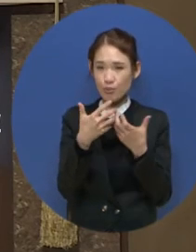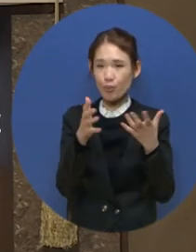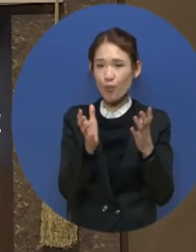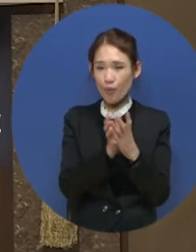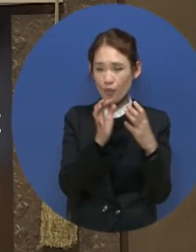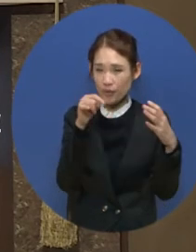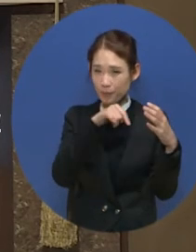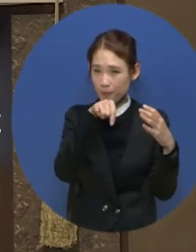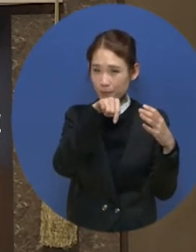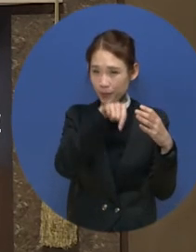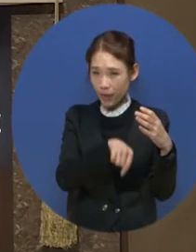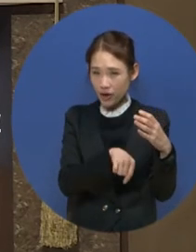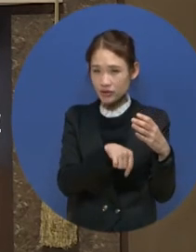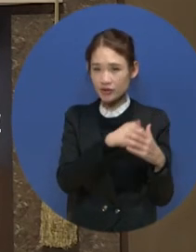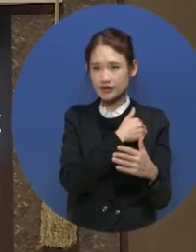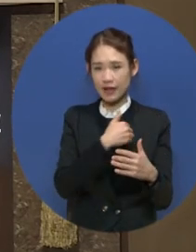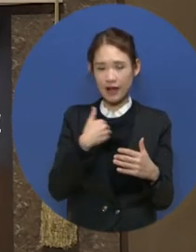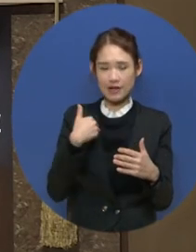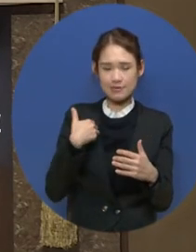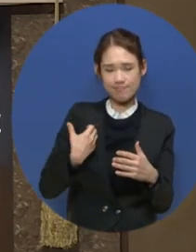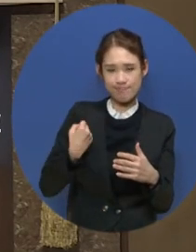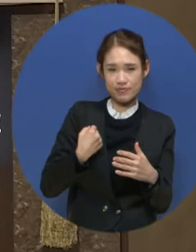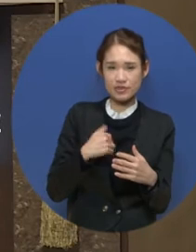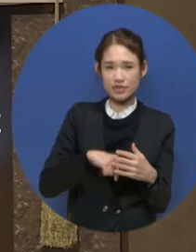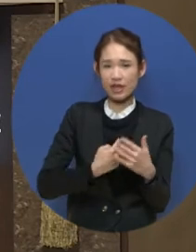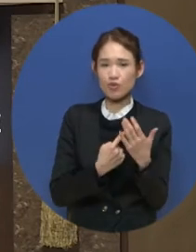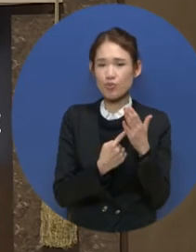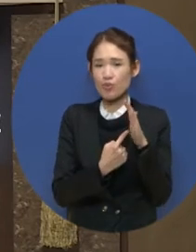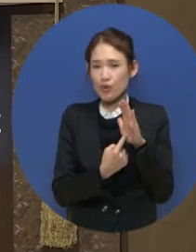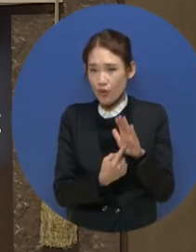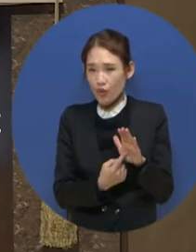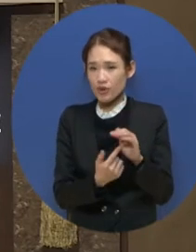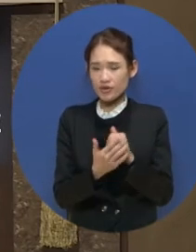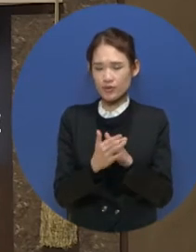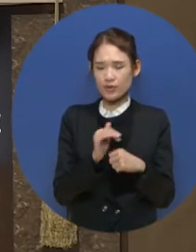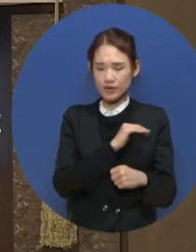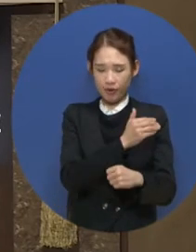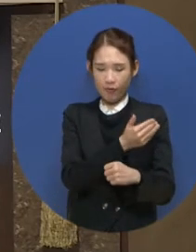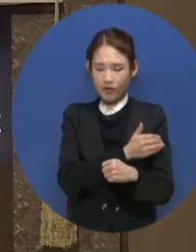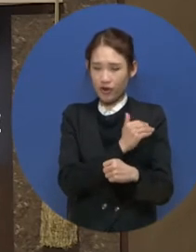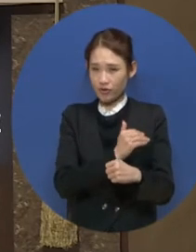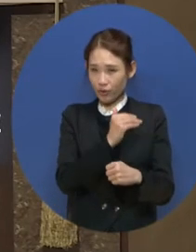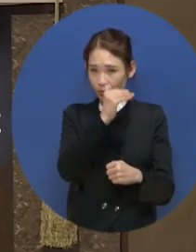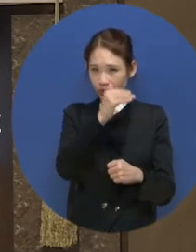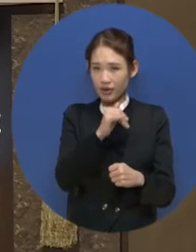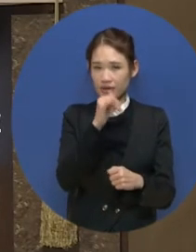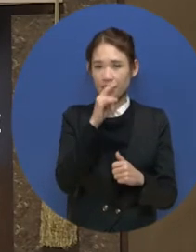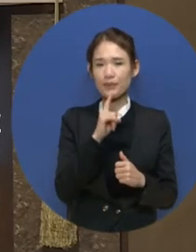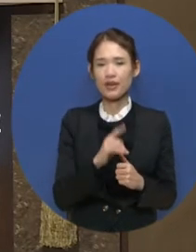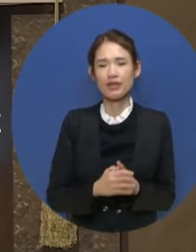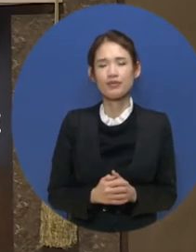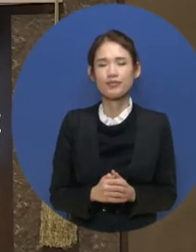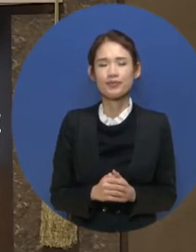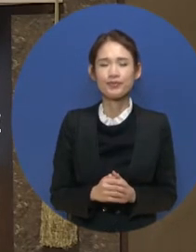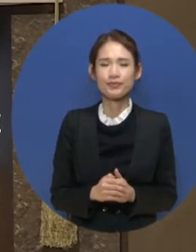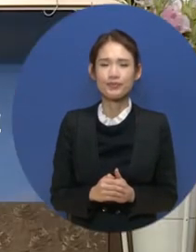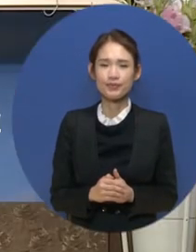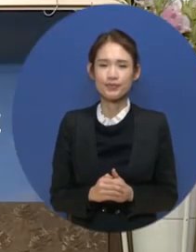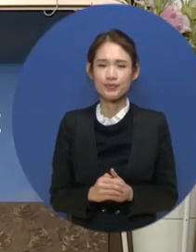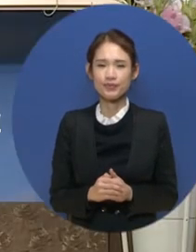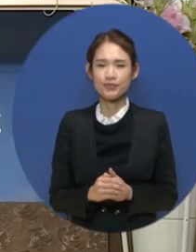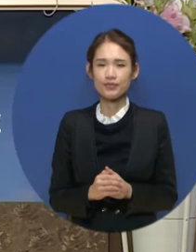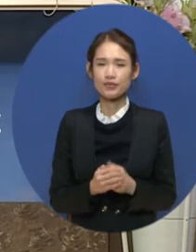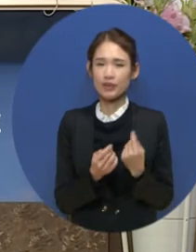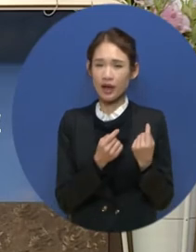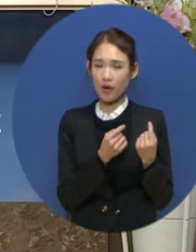자신감을 갖고 자기를 표현하는 그러한 쪽으로 이렇게 역량 들이 많이 올라왔다 이렇게 얘기를 하고 있습니다 4 까